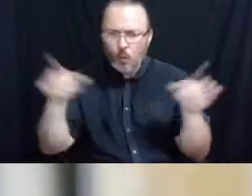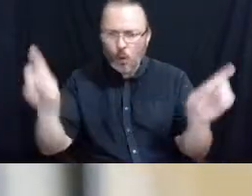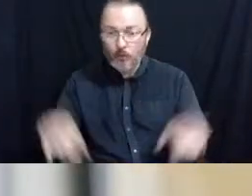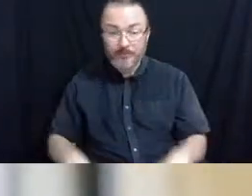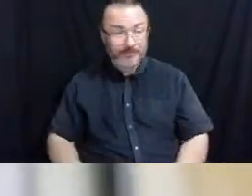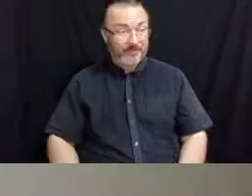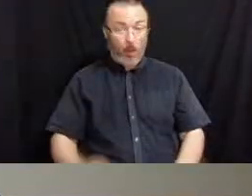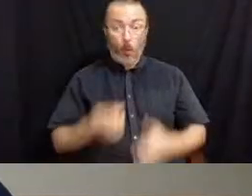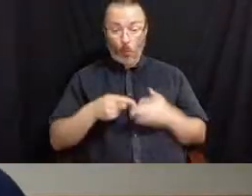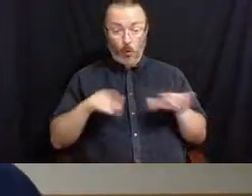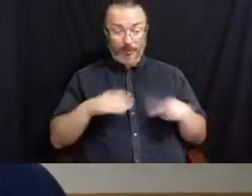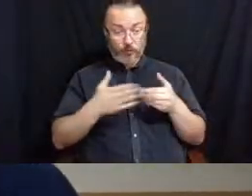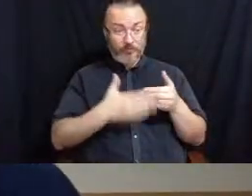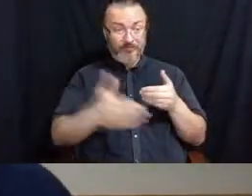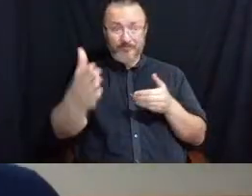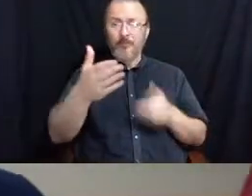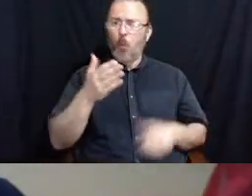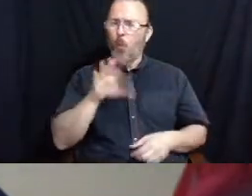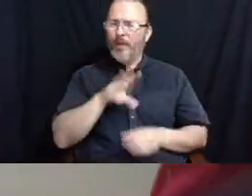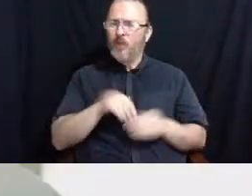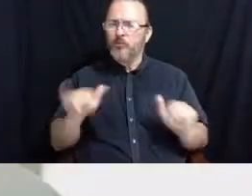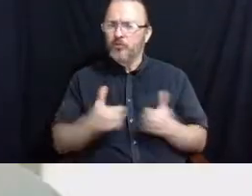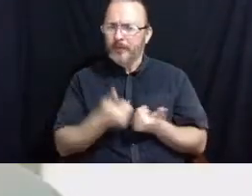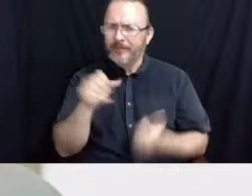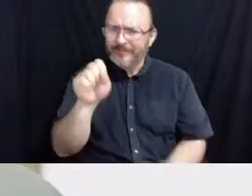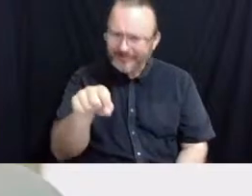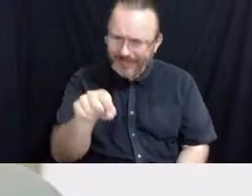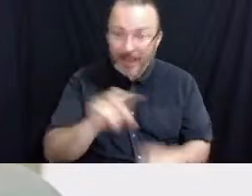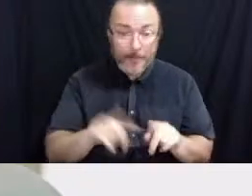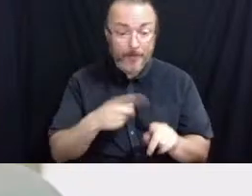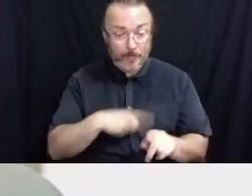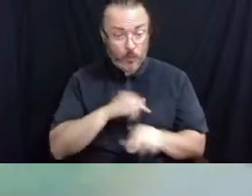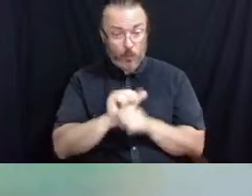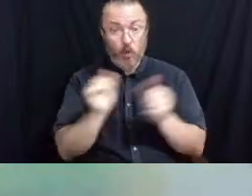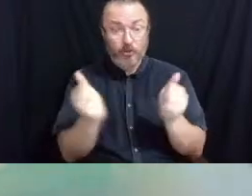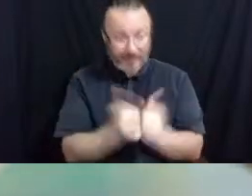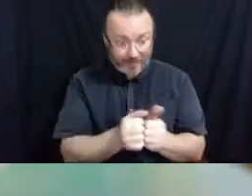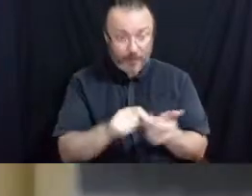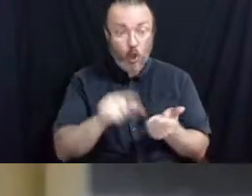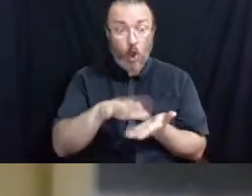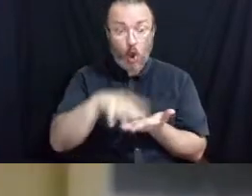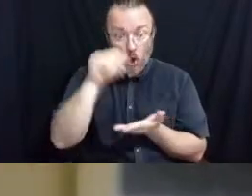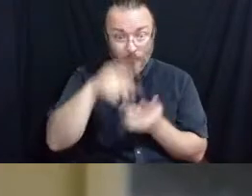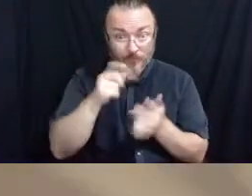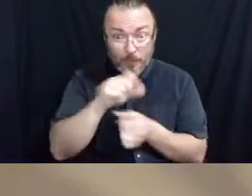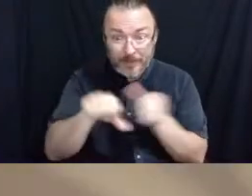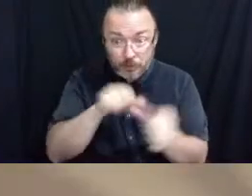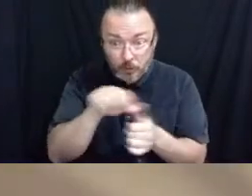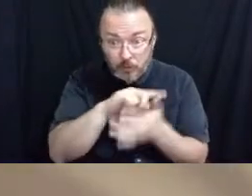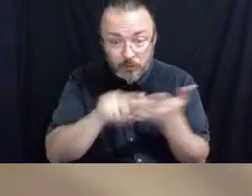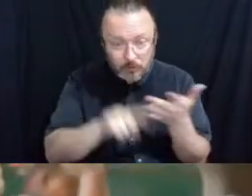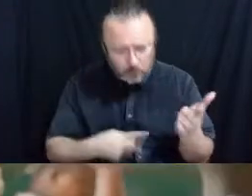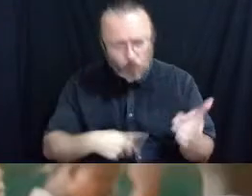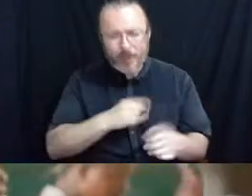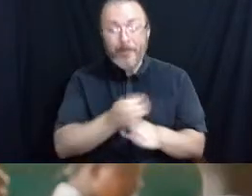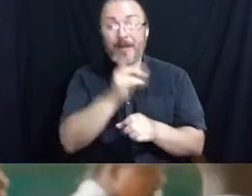voie à suivre sera semée d'embûches dans le travail ensemble, en apprenant de nos pères. Nous pouvons veiller à ce que tout signifie véritablement tout